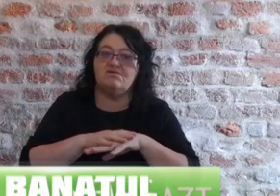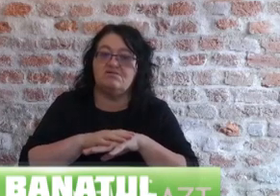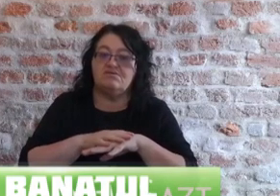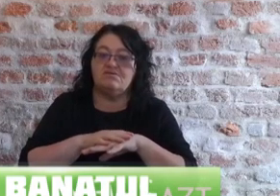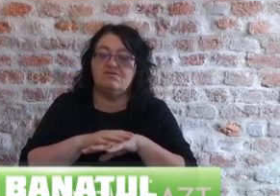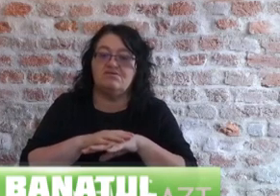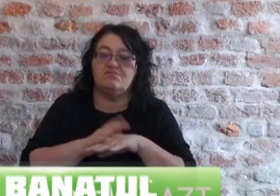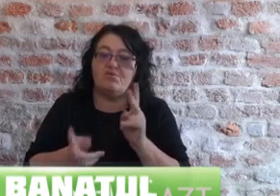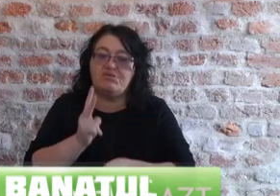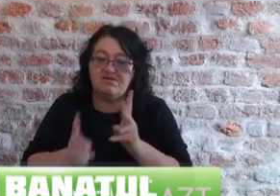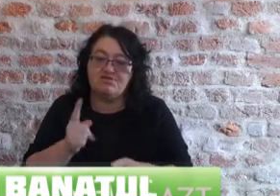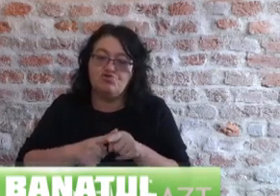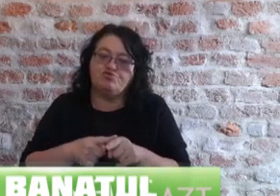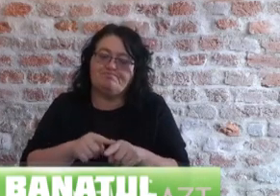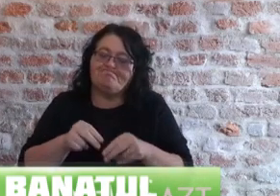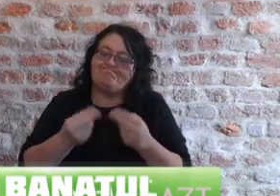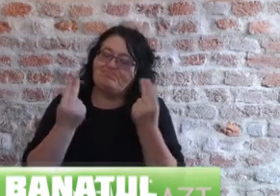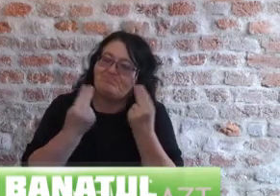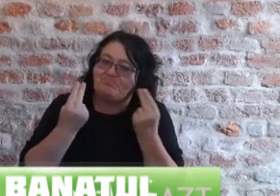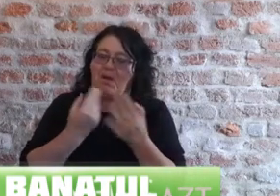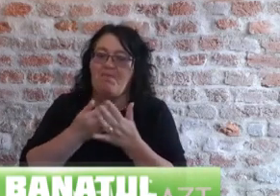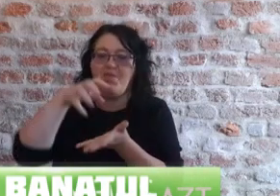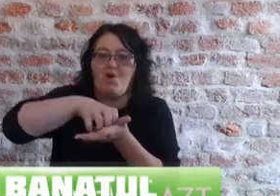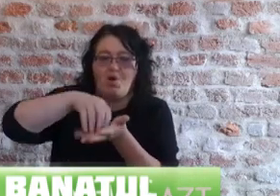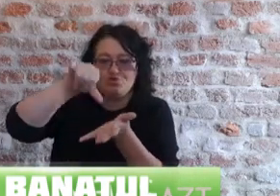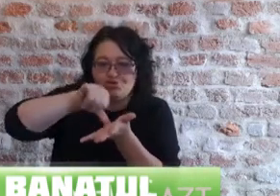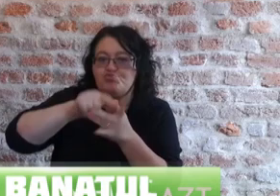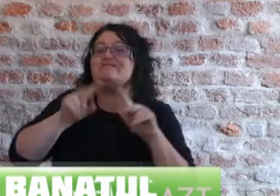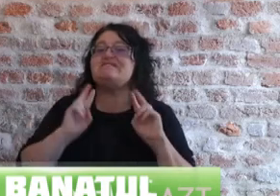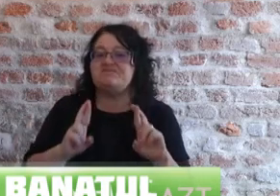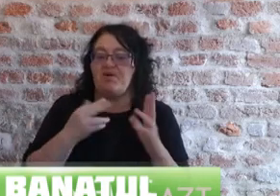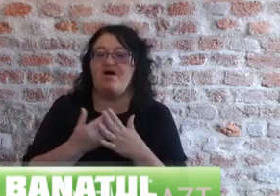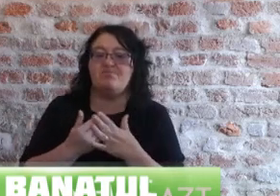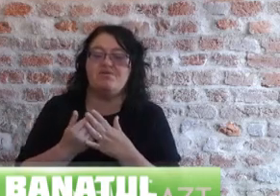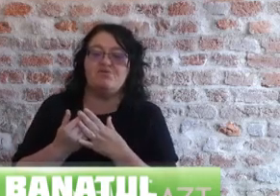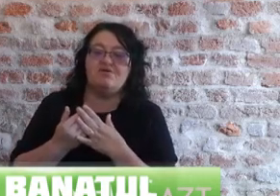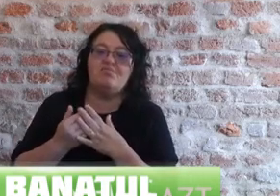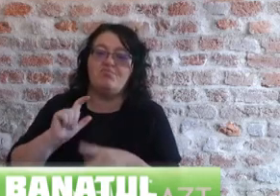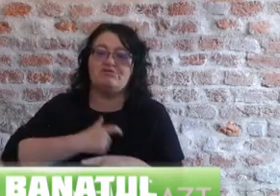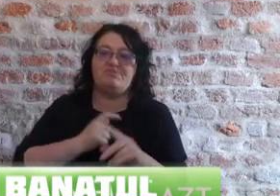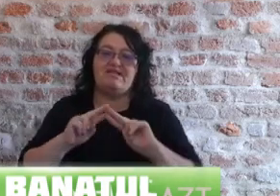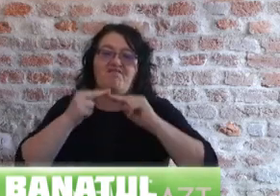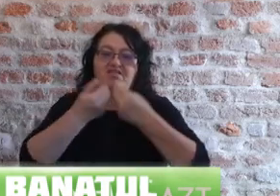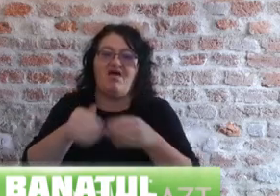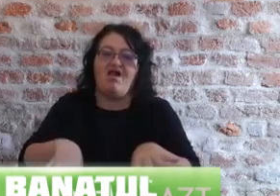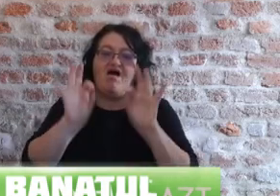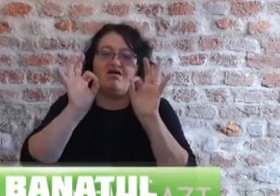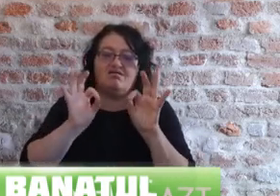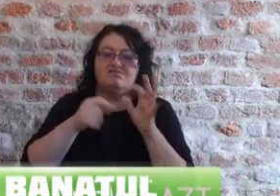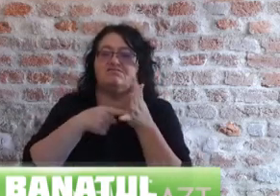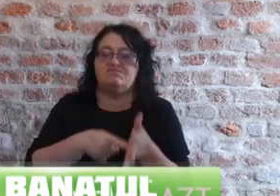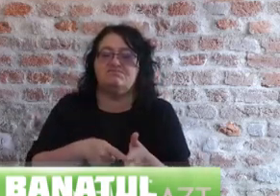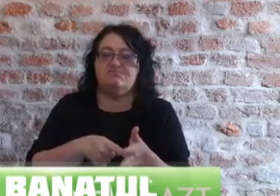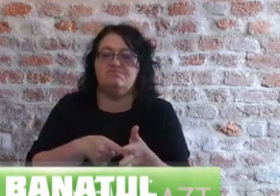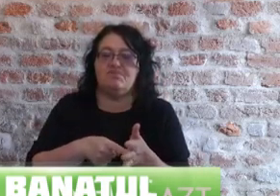mai mult grijă și reținere, și sper că varianta finală a găsit